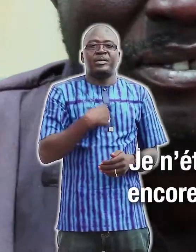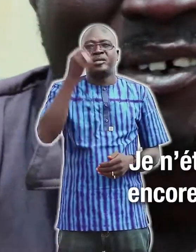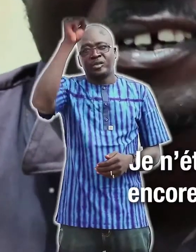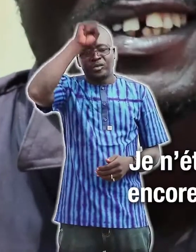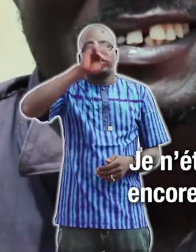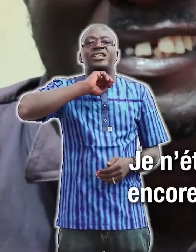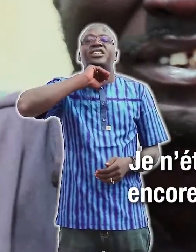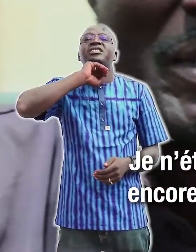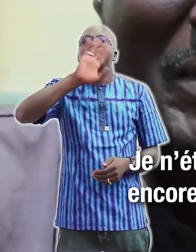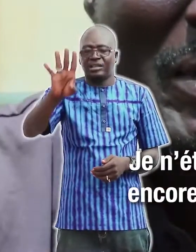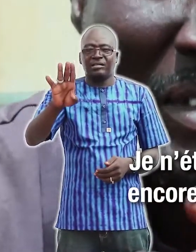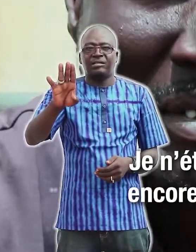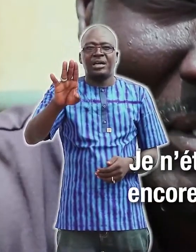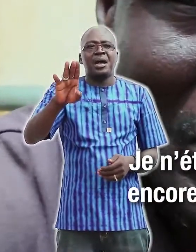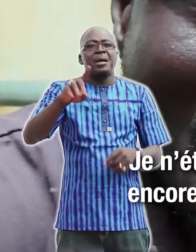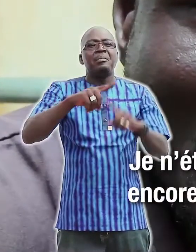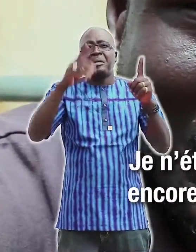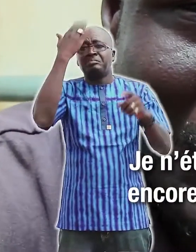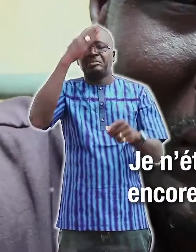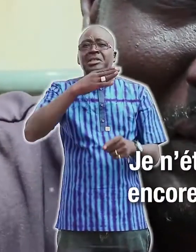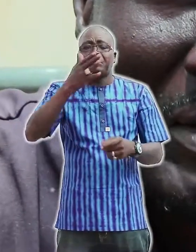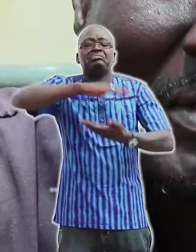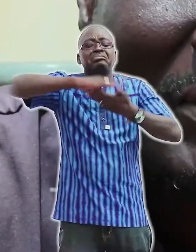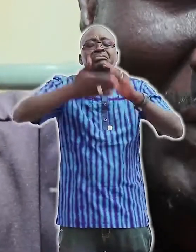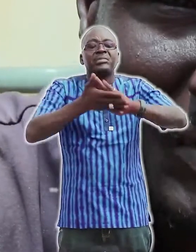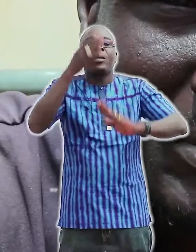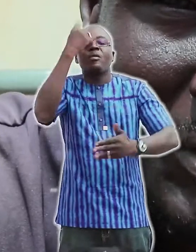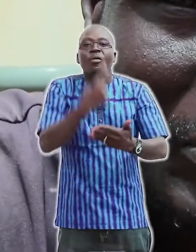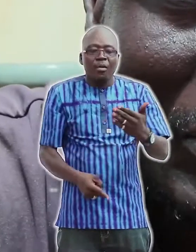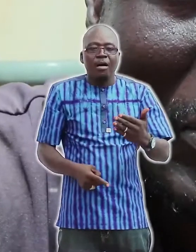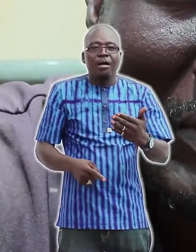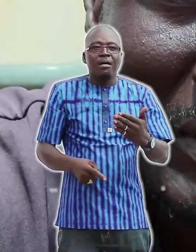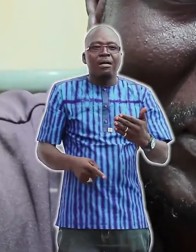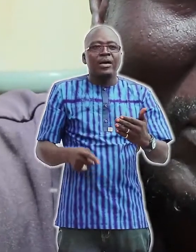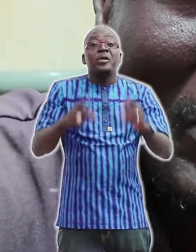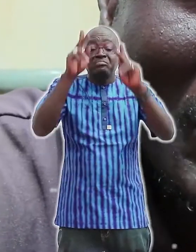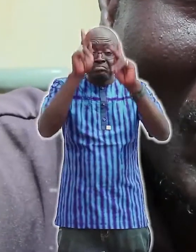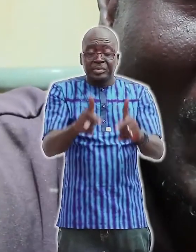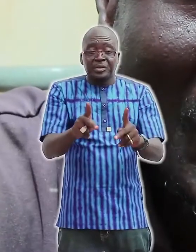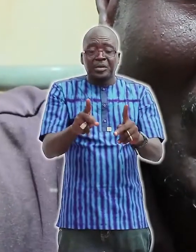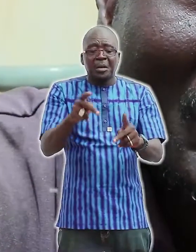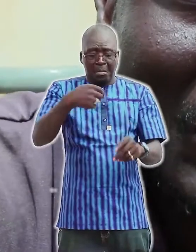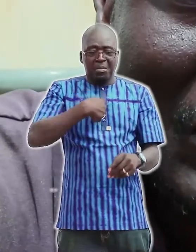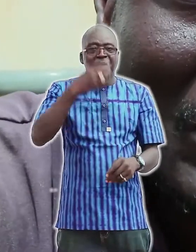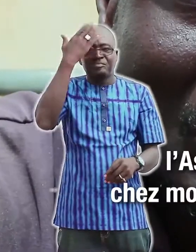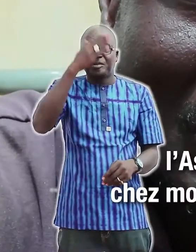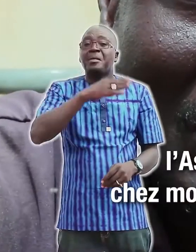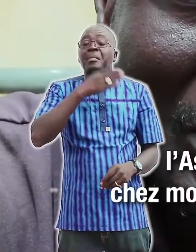pas conscient de mes actes, encore moins de ce que j'étais devenu. Alerté par une personne dont j'ignore